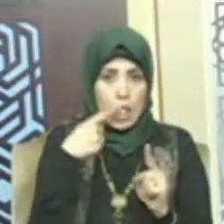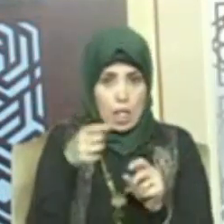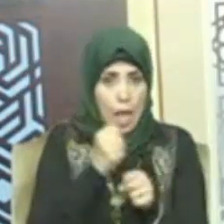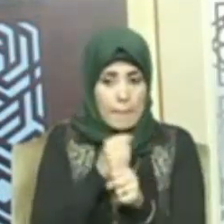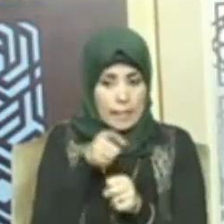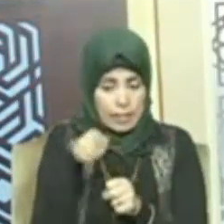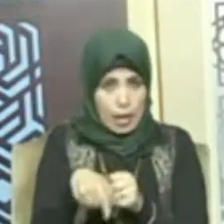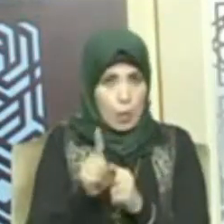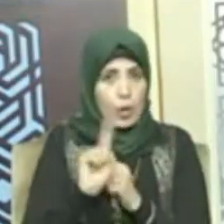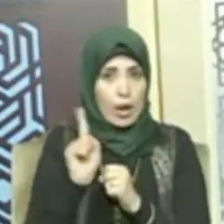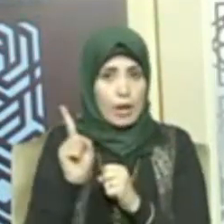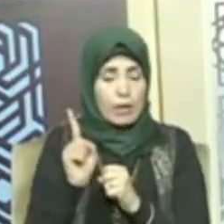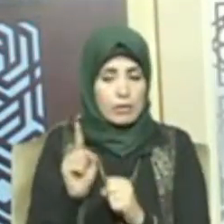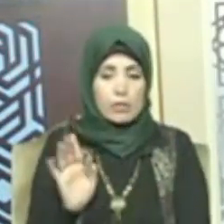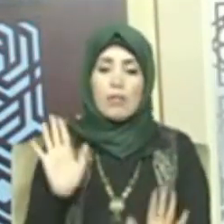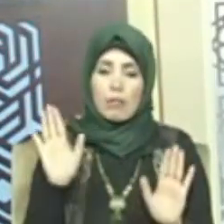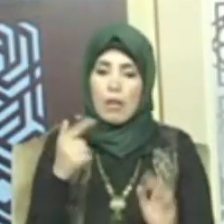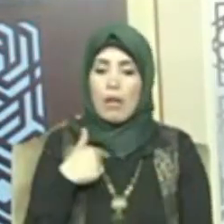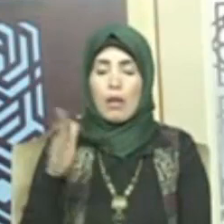شيء؟ يقول: لا.